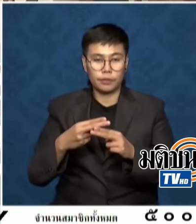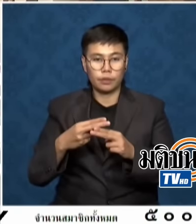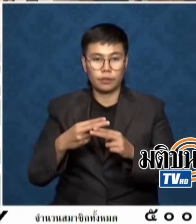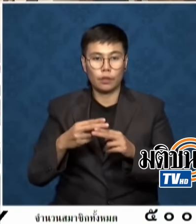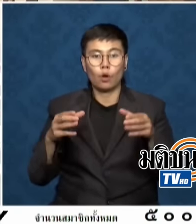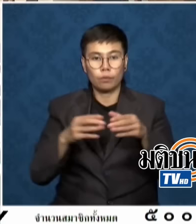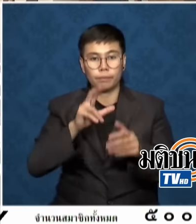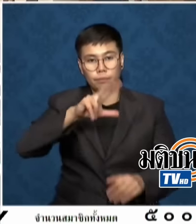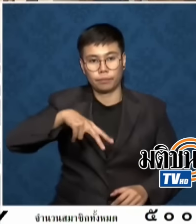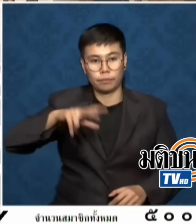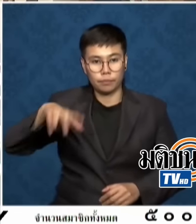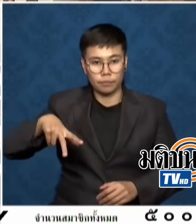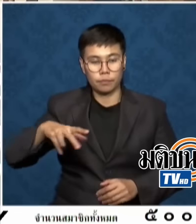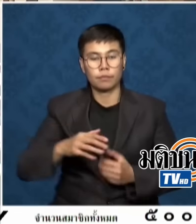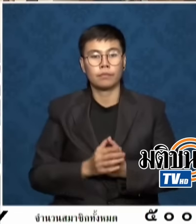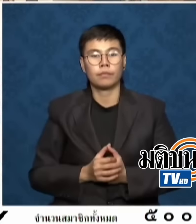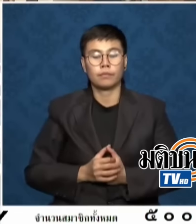พื่อไทย